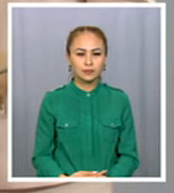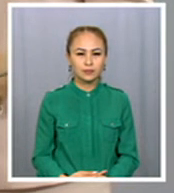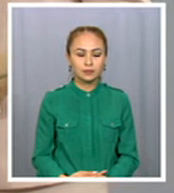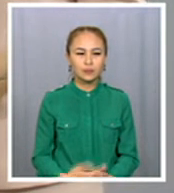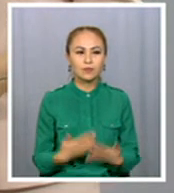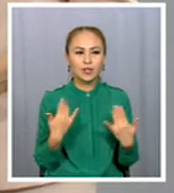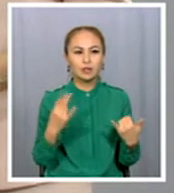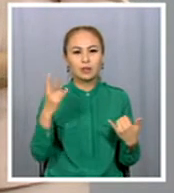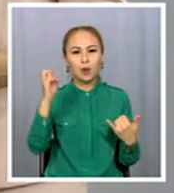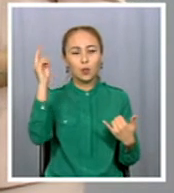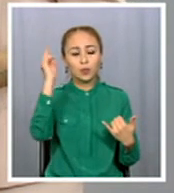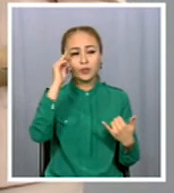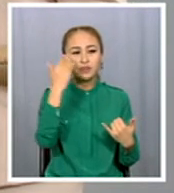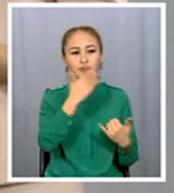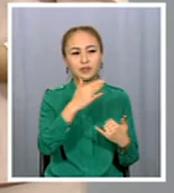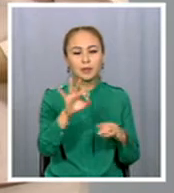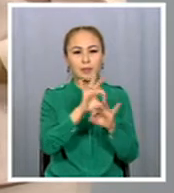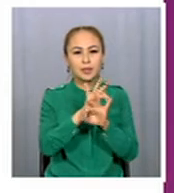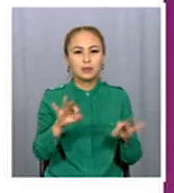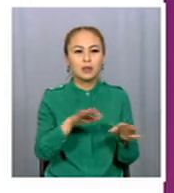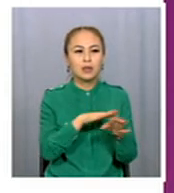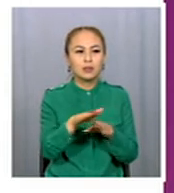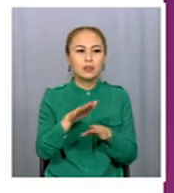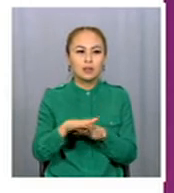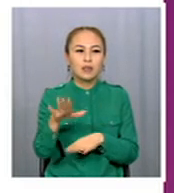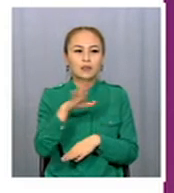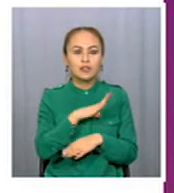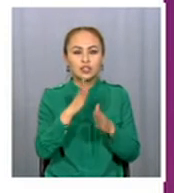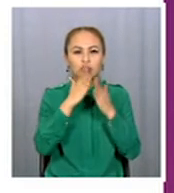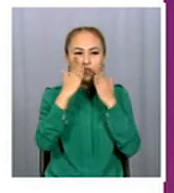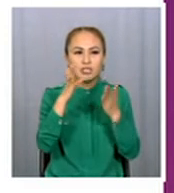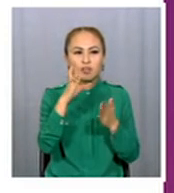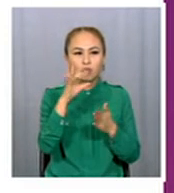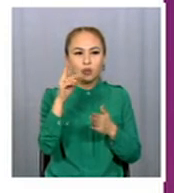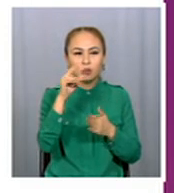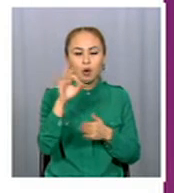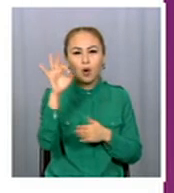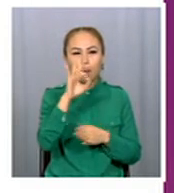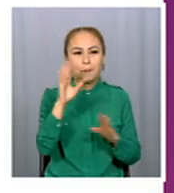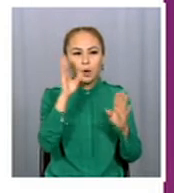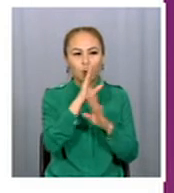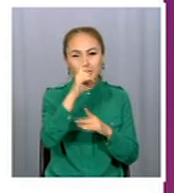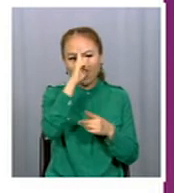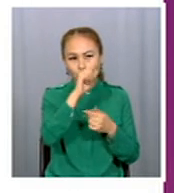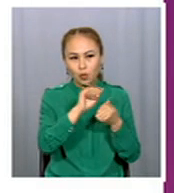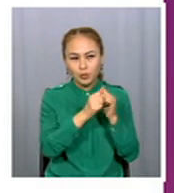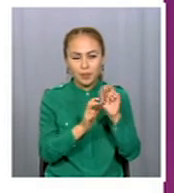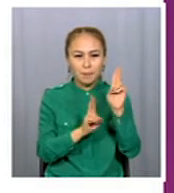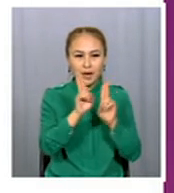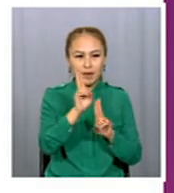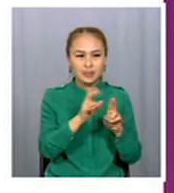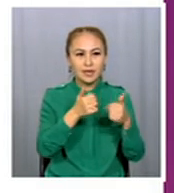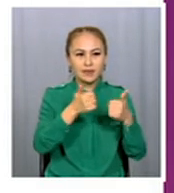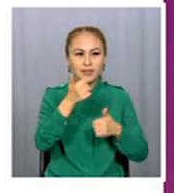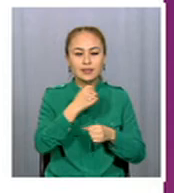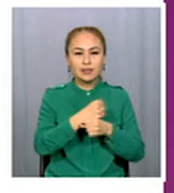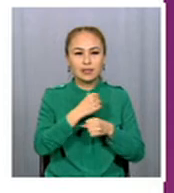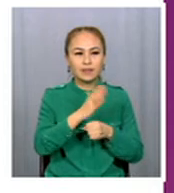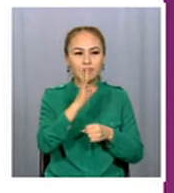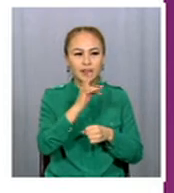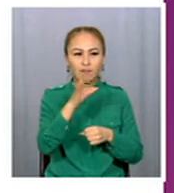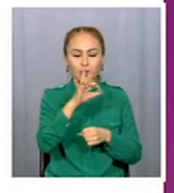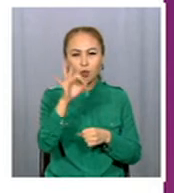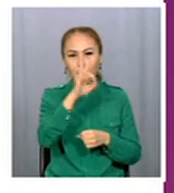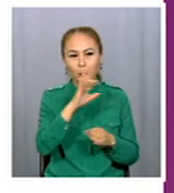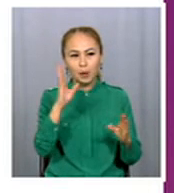Сегодня на уроке вы прекрасно поработали. Вы читали сводку о погоде, запомнили правила, сравнили и сделали